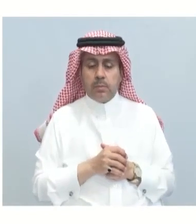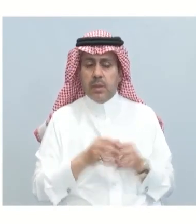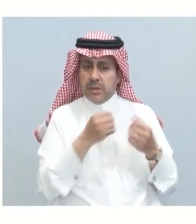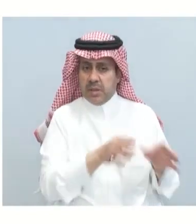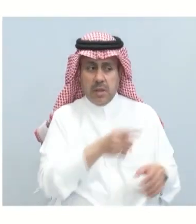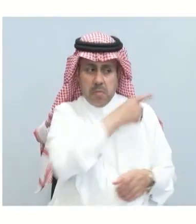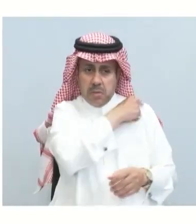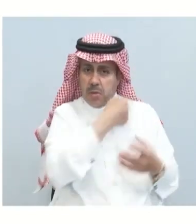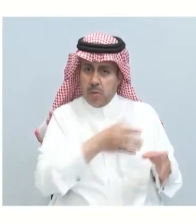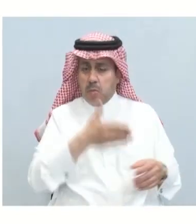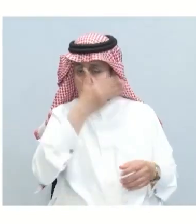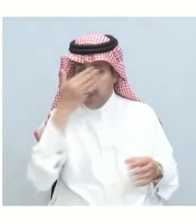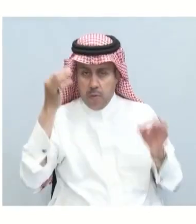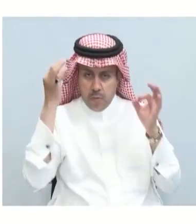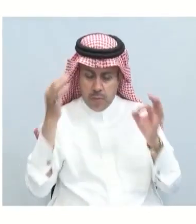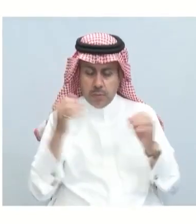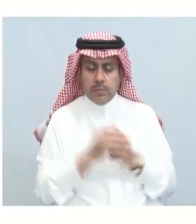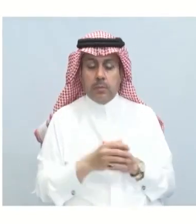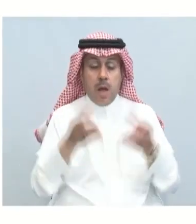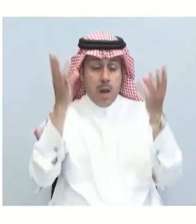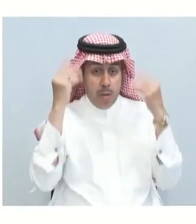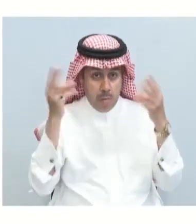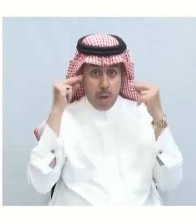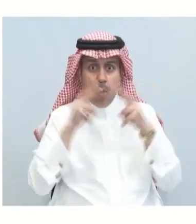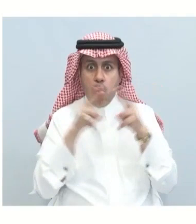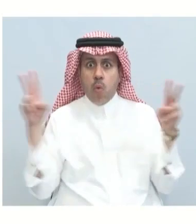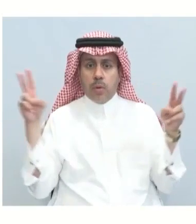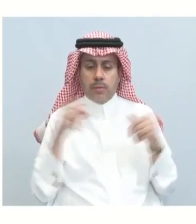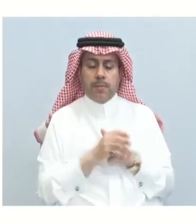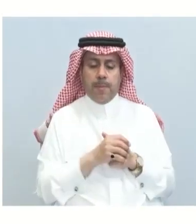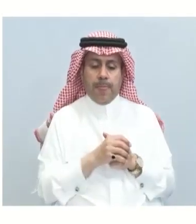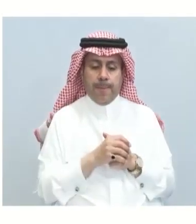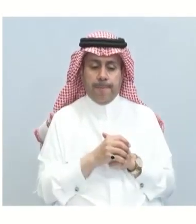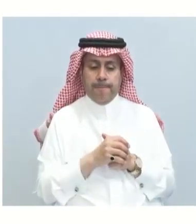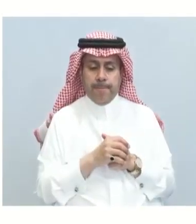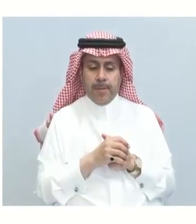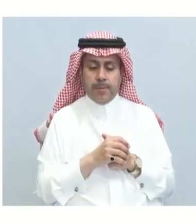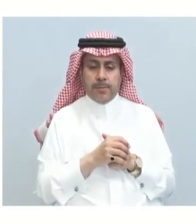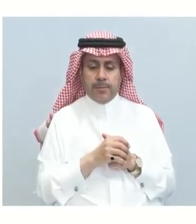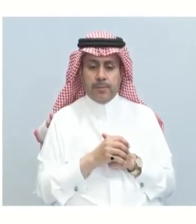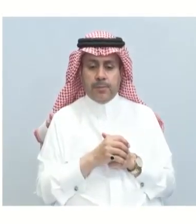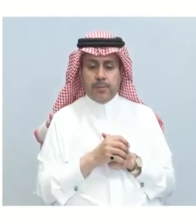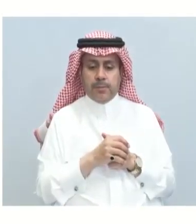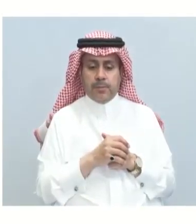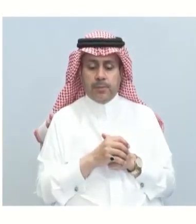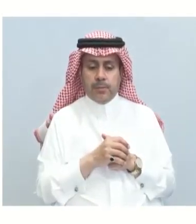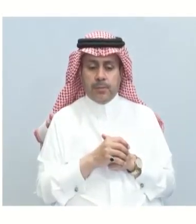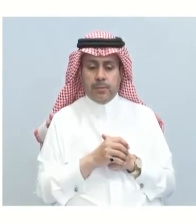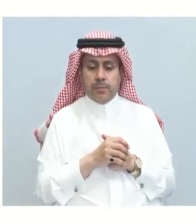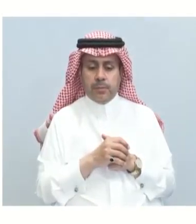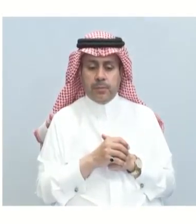وانه في حقيقه الامر العلم نور وذلكم النور لا يؤتى لمن يرتكب